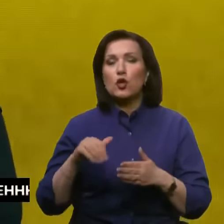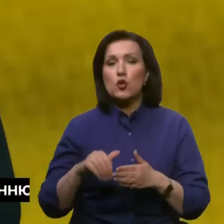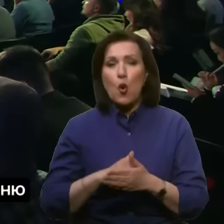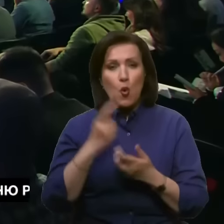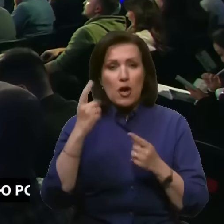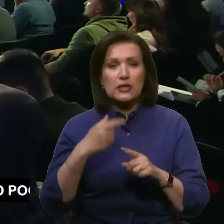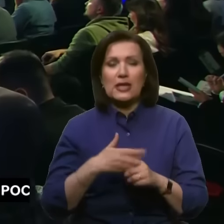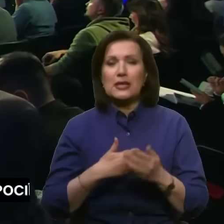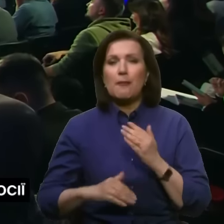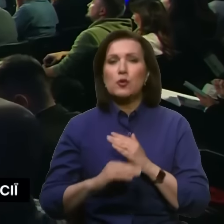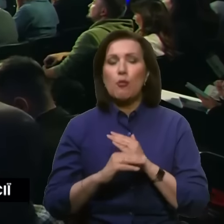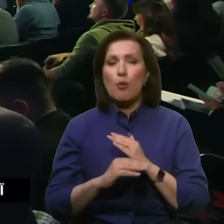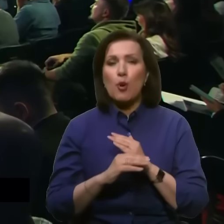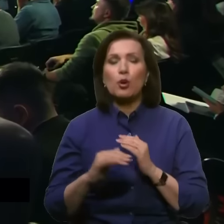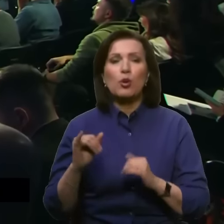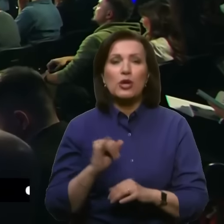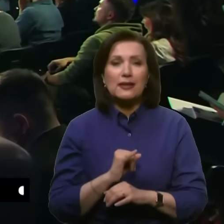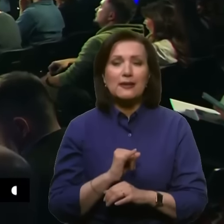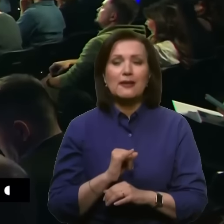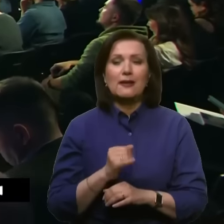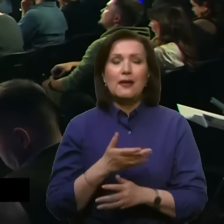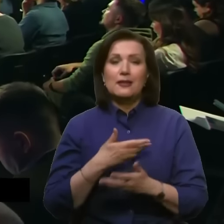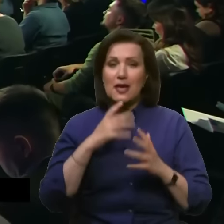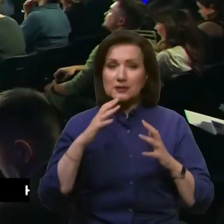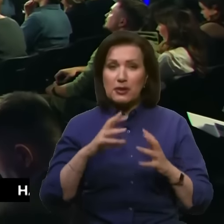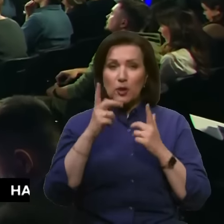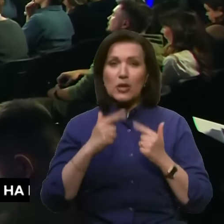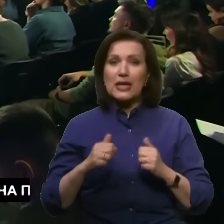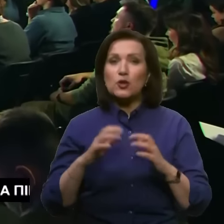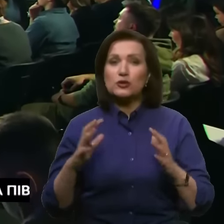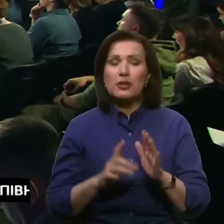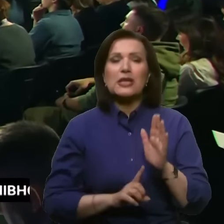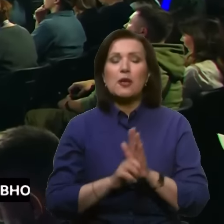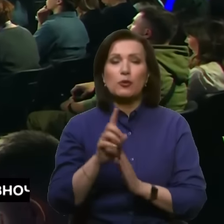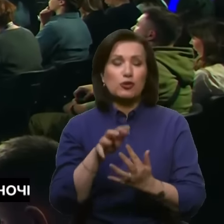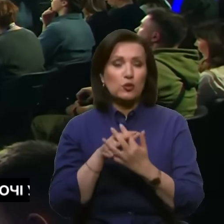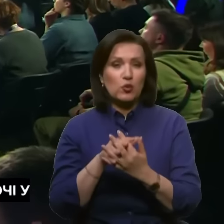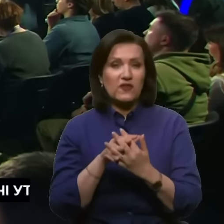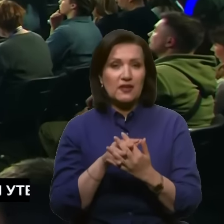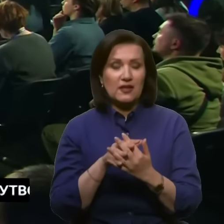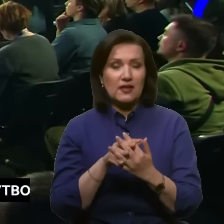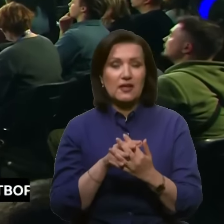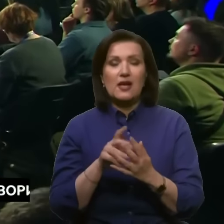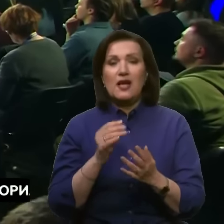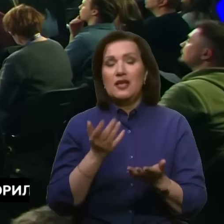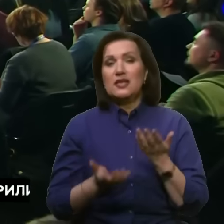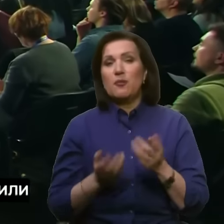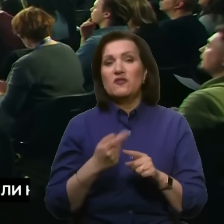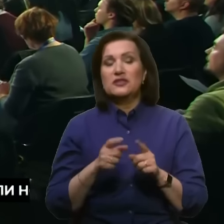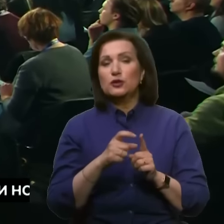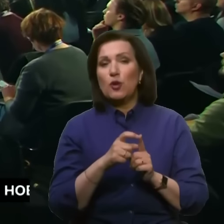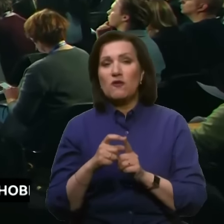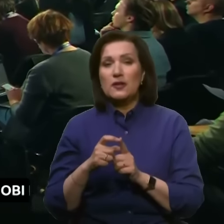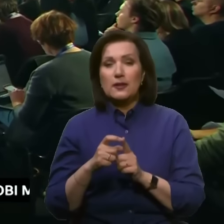яке нам допомогло. І нас зберегло, країну зберегло на початку війни. І, напевне, це